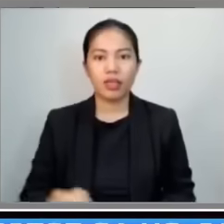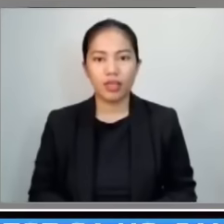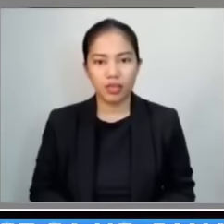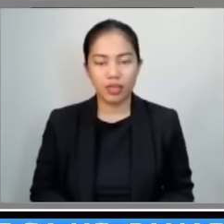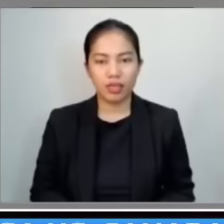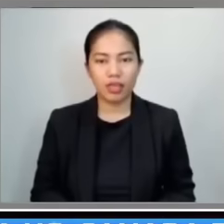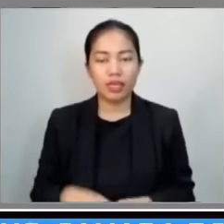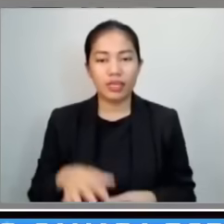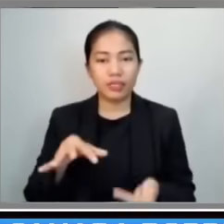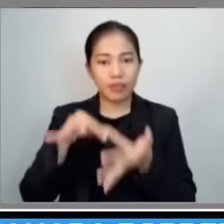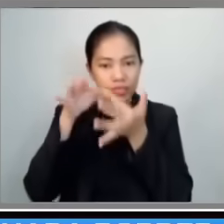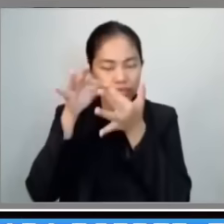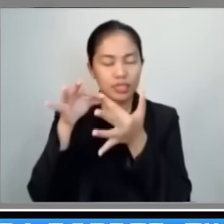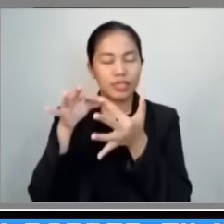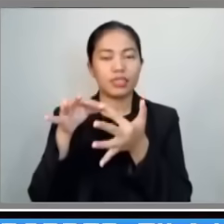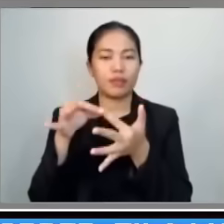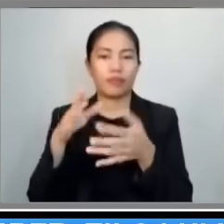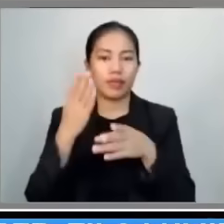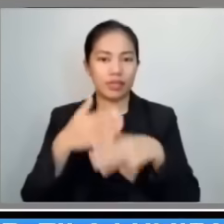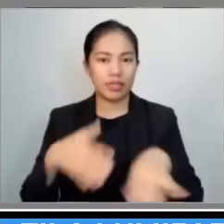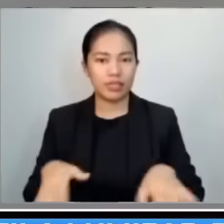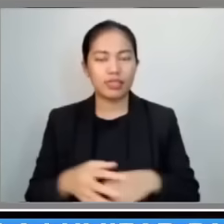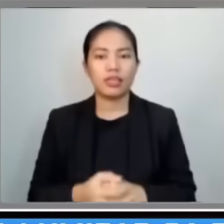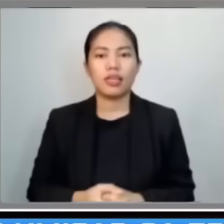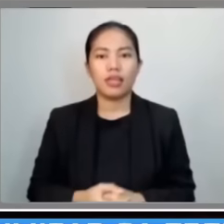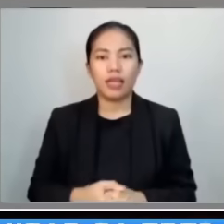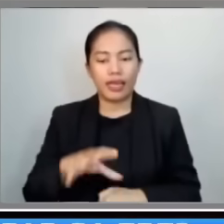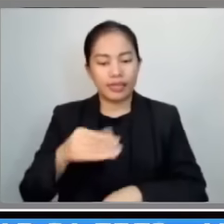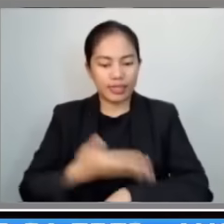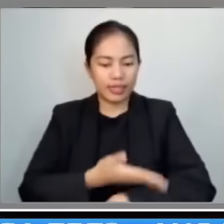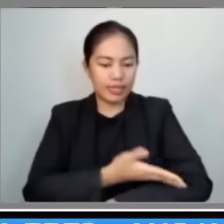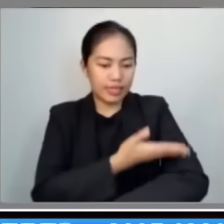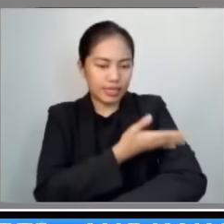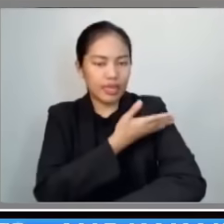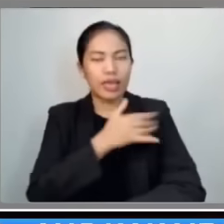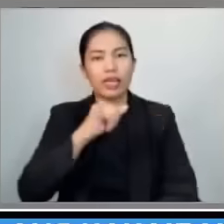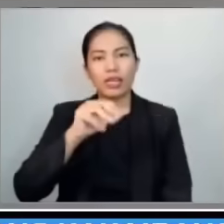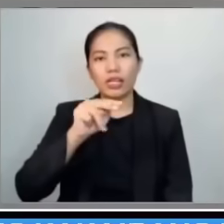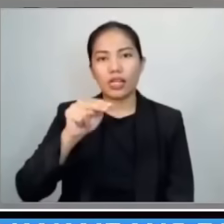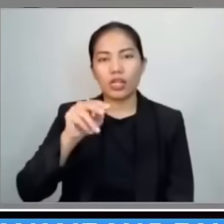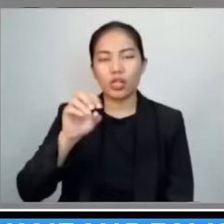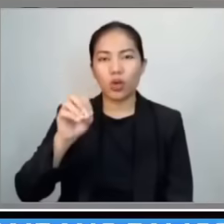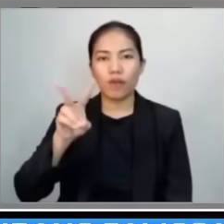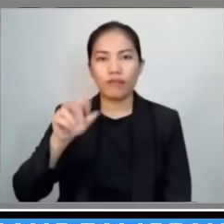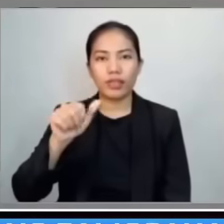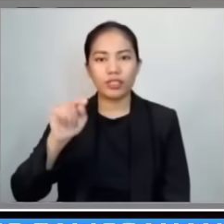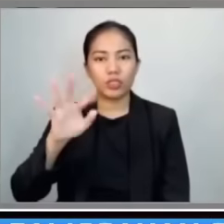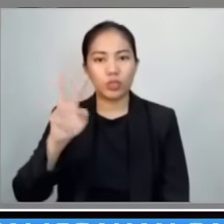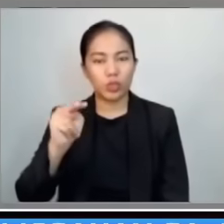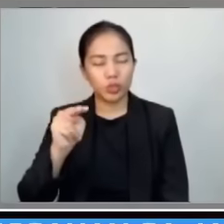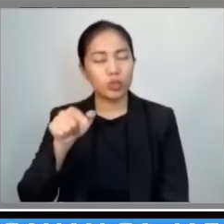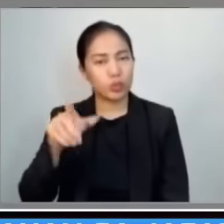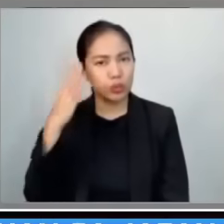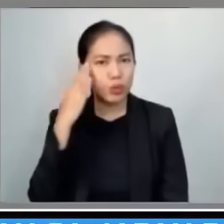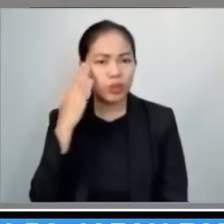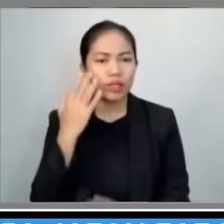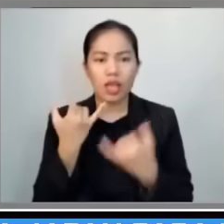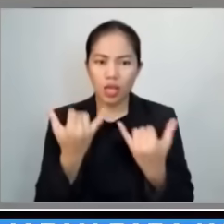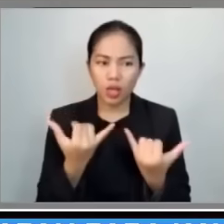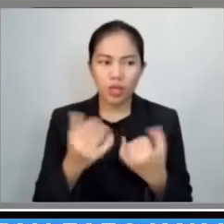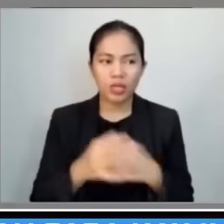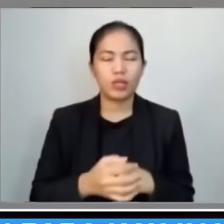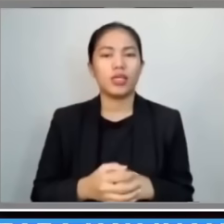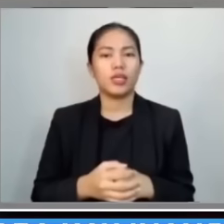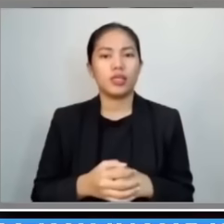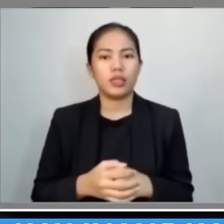Uh Navigation and so you know I think as we contribute to in our region to getting